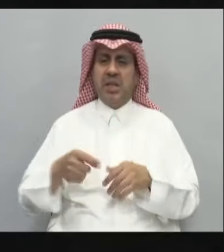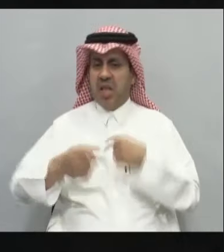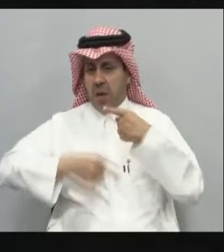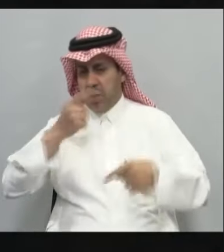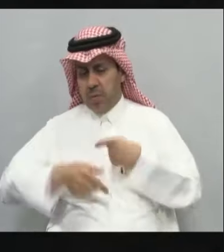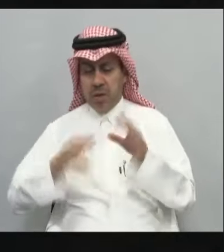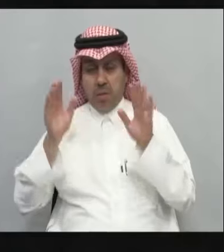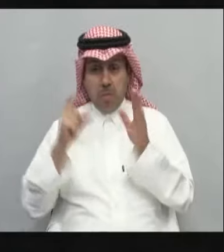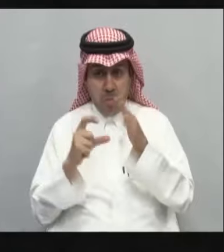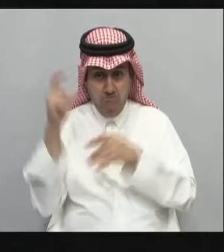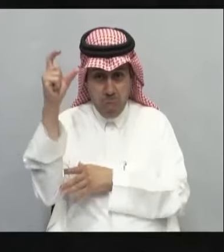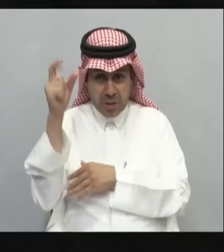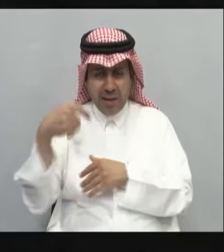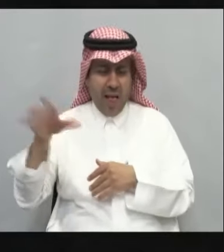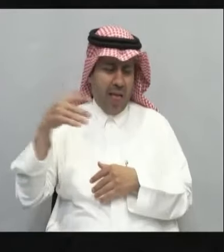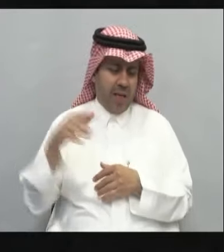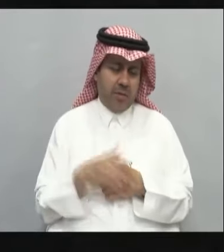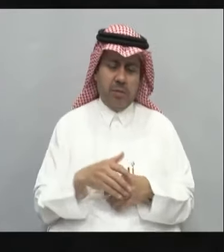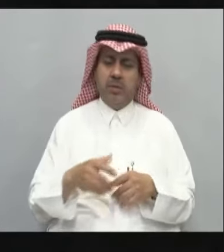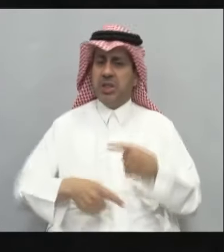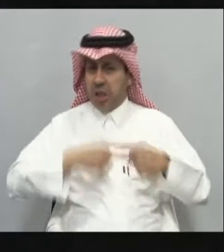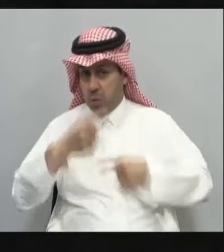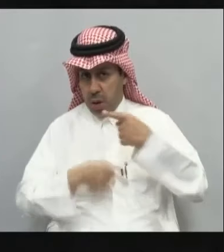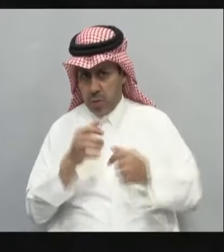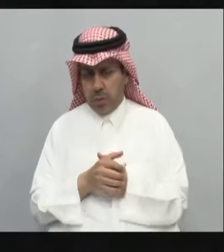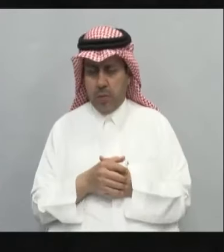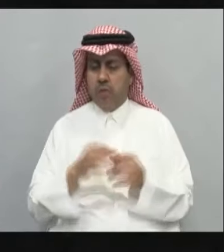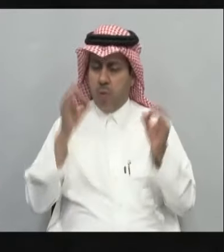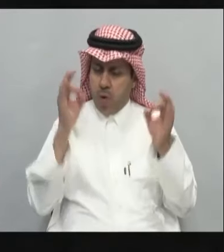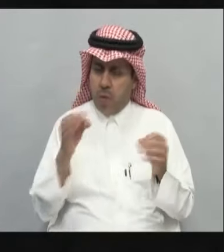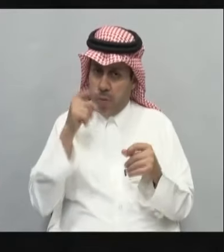ذلك صلاه الجماعه وربما يؤديها في بيته